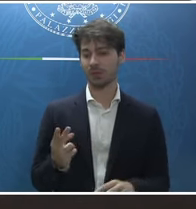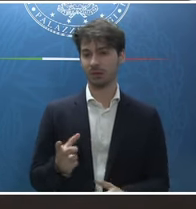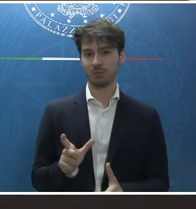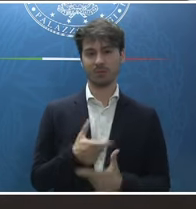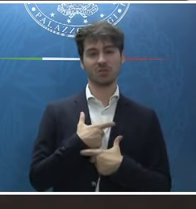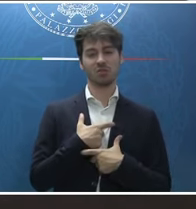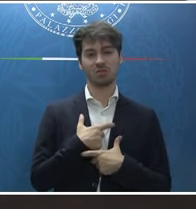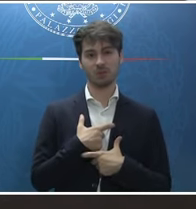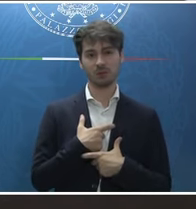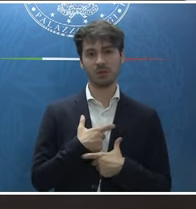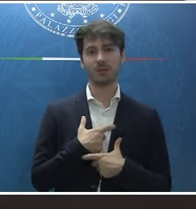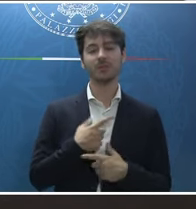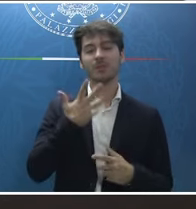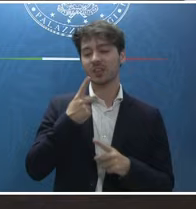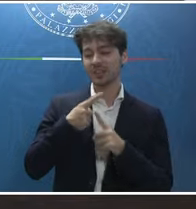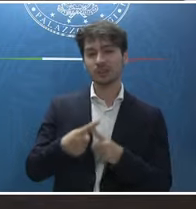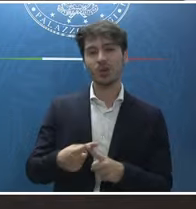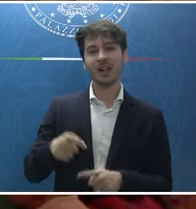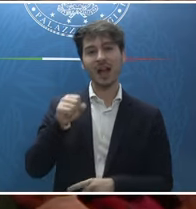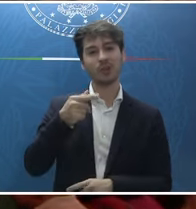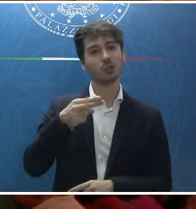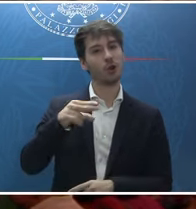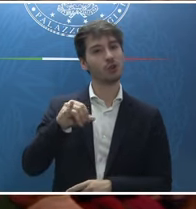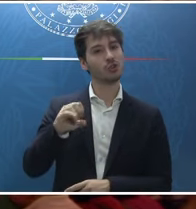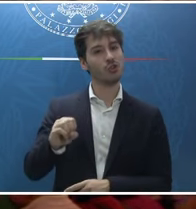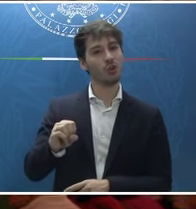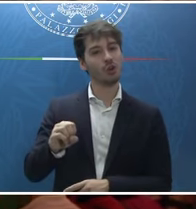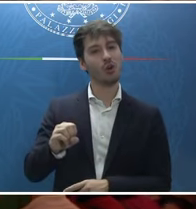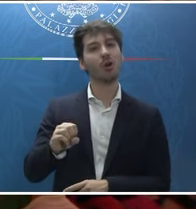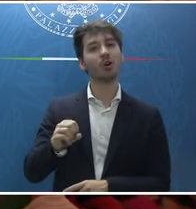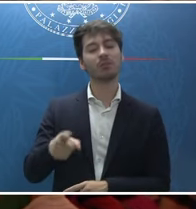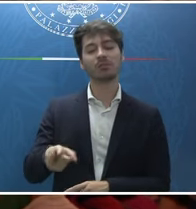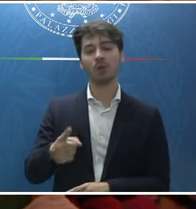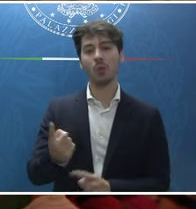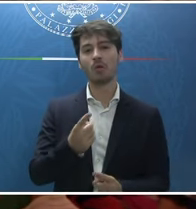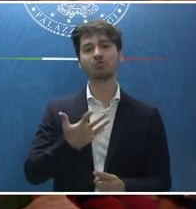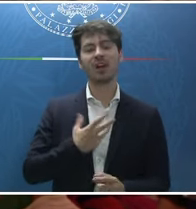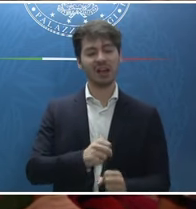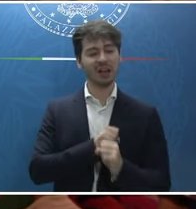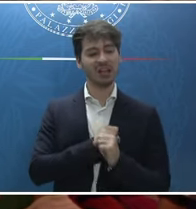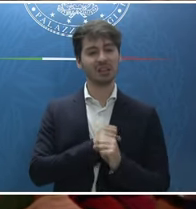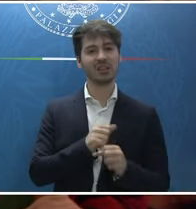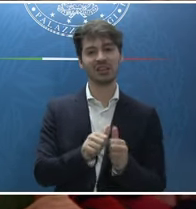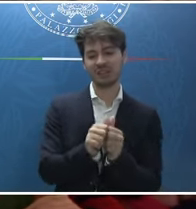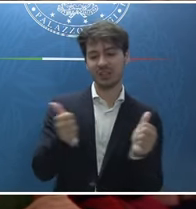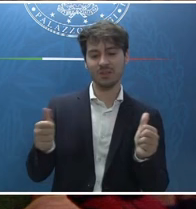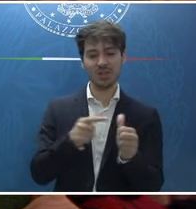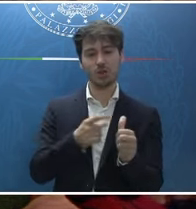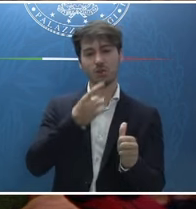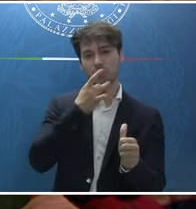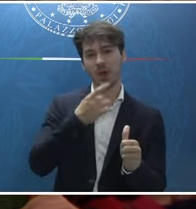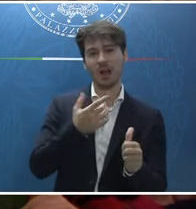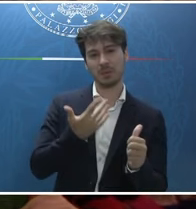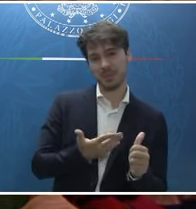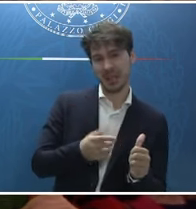testimonianza di Antonio, se qualcuno ancora crede che ci sia differenza tra le droghe pesanti e